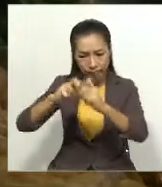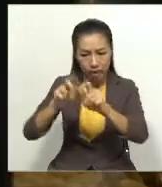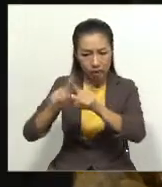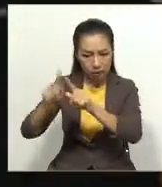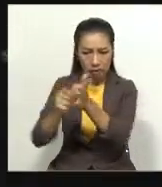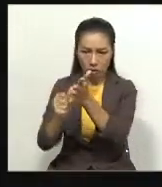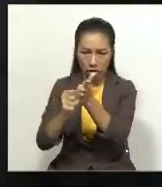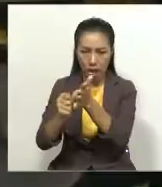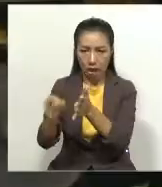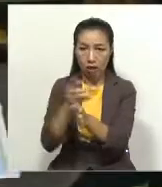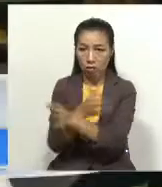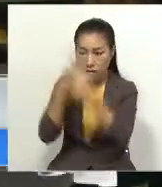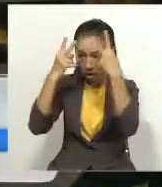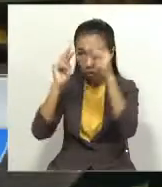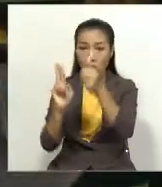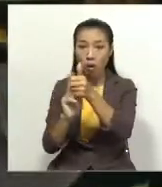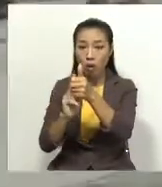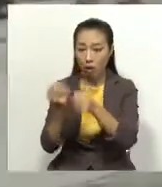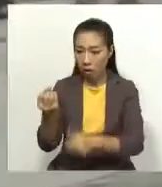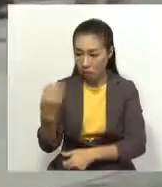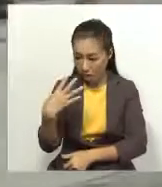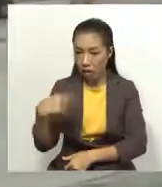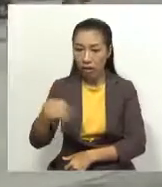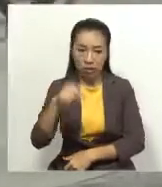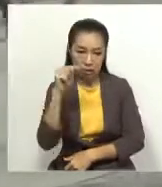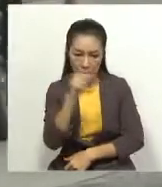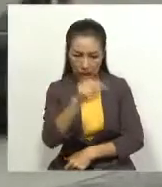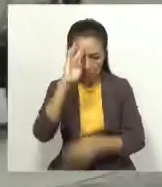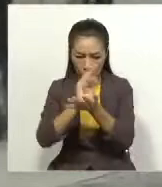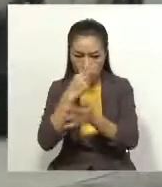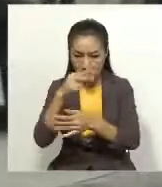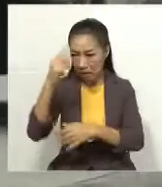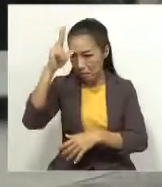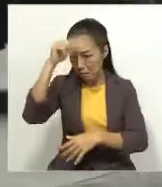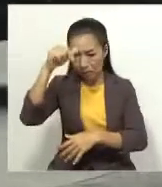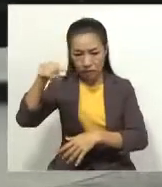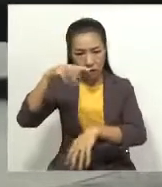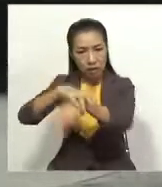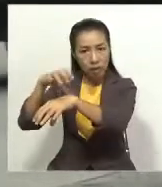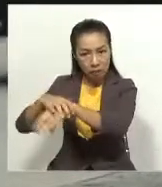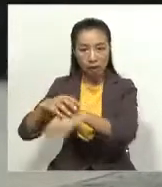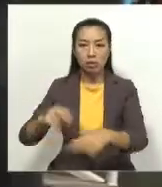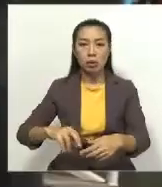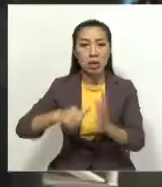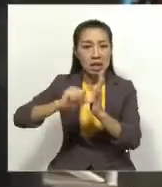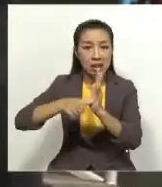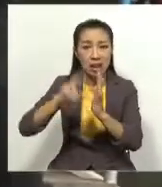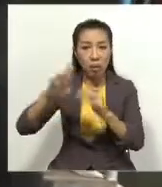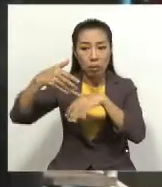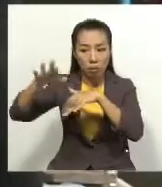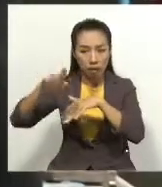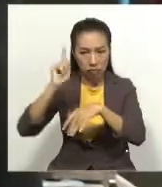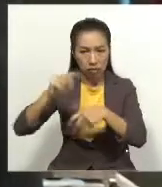หลังจากที่พลเอกประวิตรวงษ์สุวรรณรับสั่งการเจ้าหน้าที่เร่งปราบปรามผู้มีอิทธิพลและแก้ไขปัญหาหนี้นอกระบบอย่างเร่งด่ว